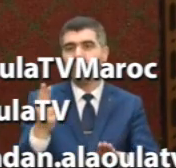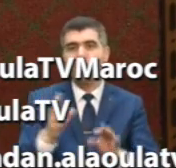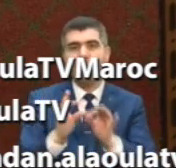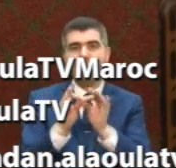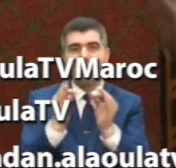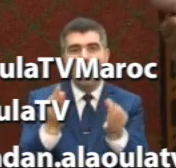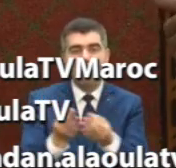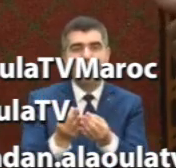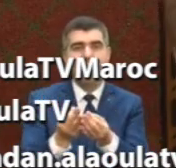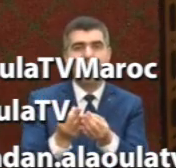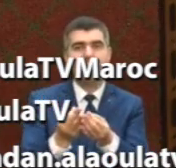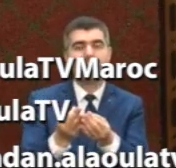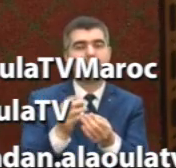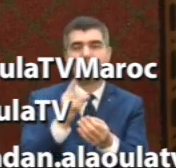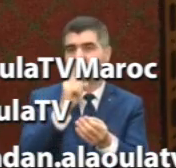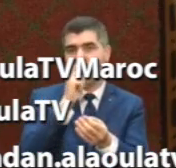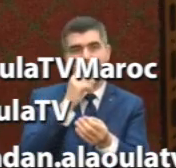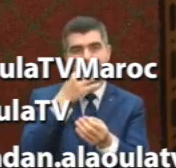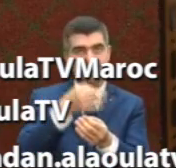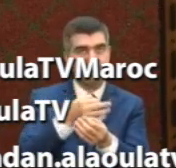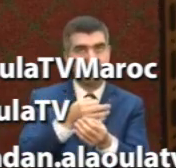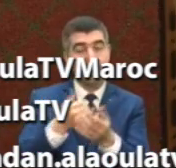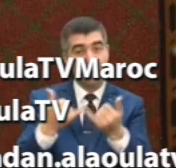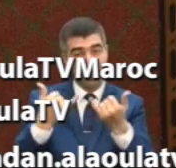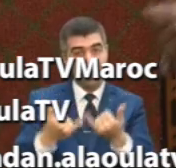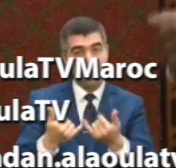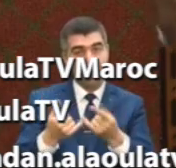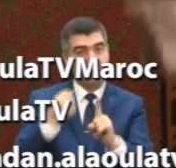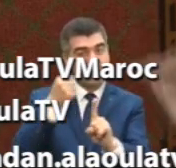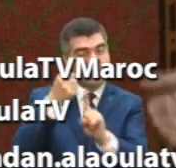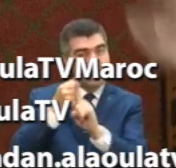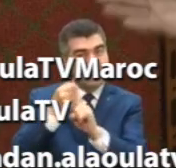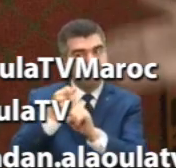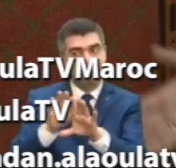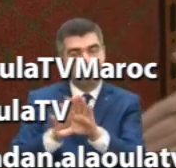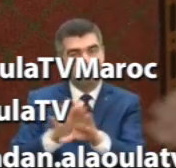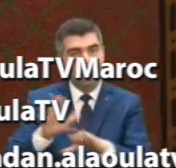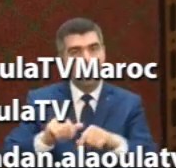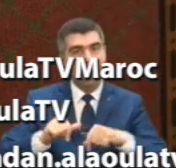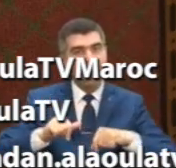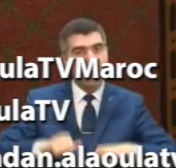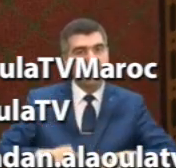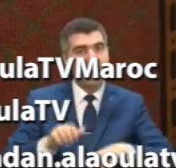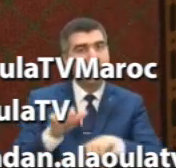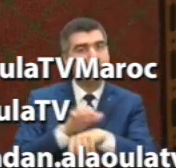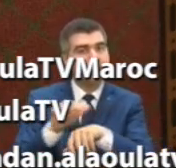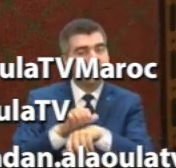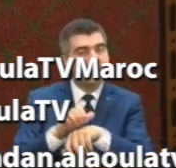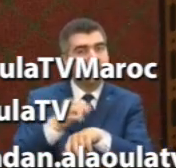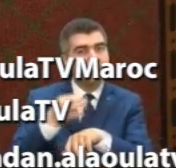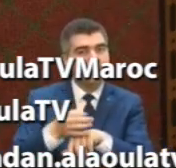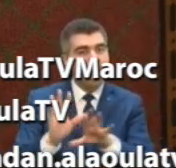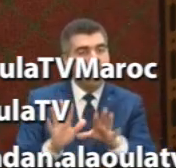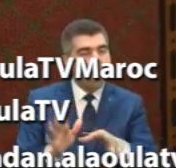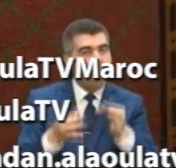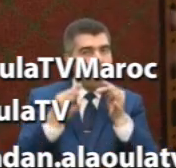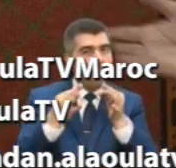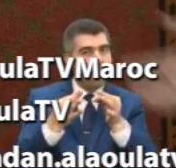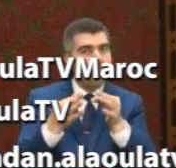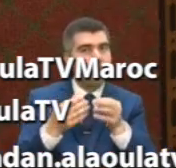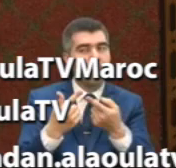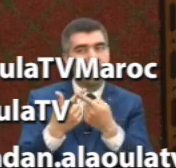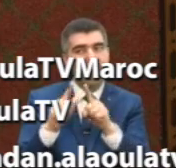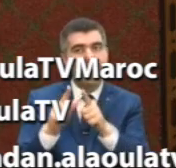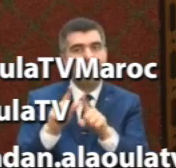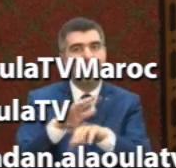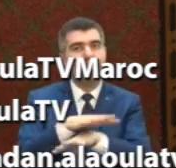أسر، ولكن ما كافيش داك الشيء. اليوم كنجتهدوا مع القطاعات المعنية الأخرى وعلى رأسهم وزارة الداخلية باش نلقاو حلول على صعيد